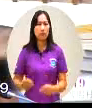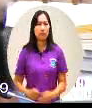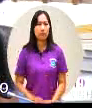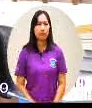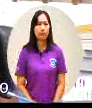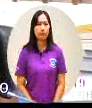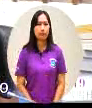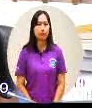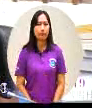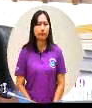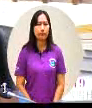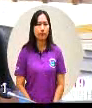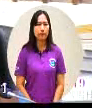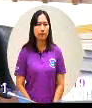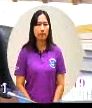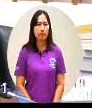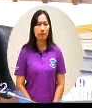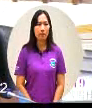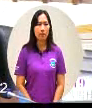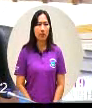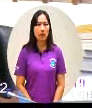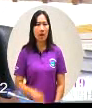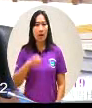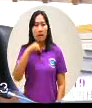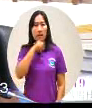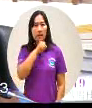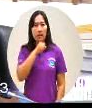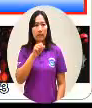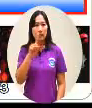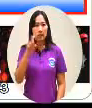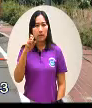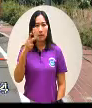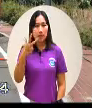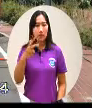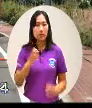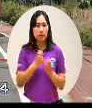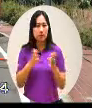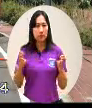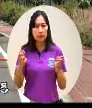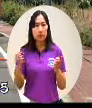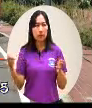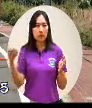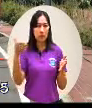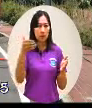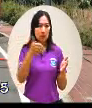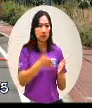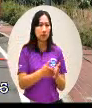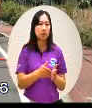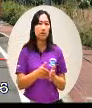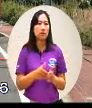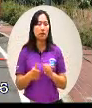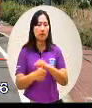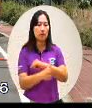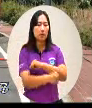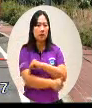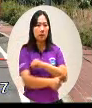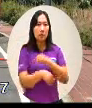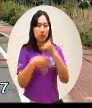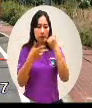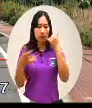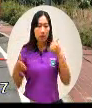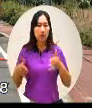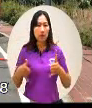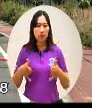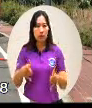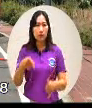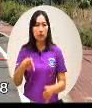哦，相关的吼、哦，为第十七线拄啊讲的迄个议题延伸到联盟的 NI 咯吼，你看，这个咱的干部讲